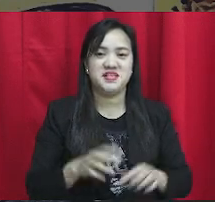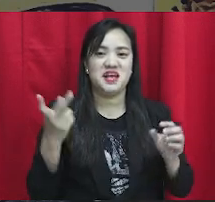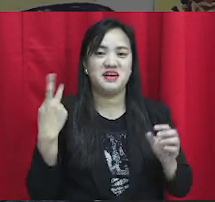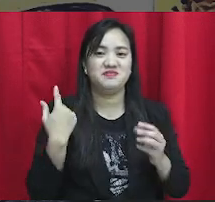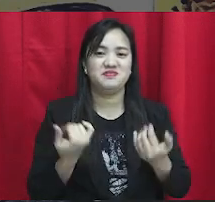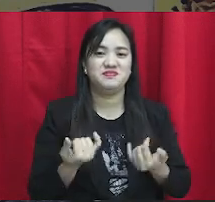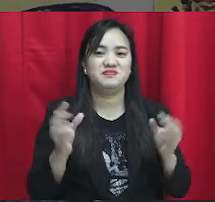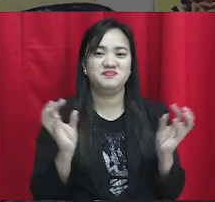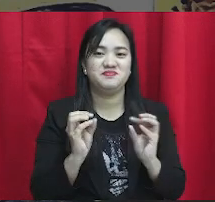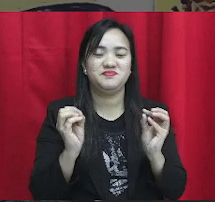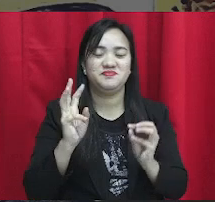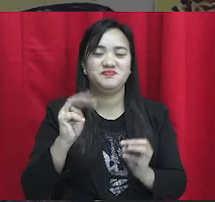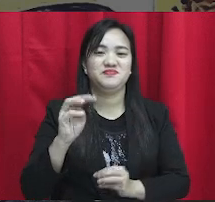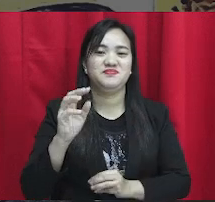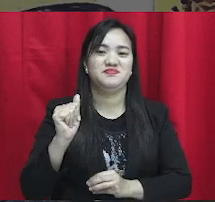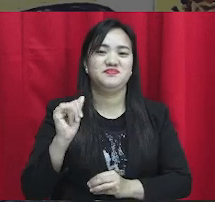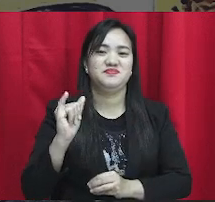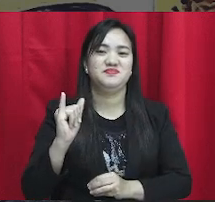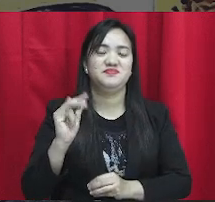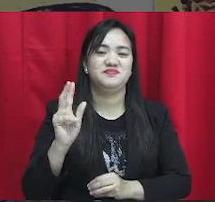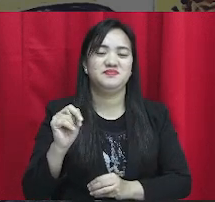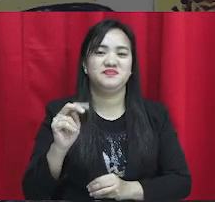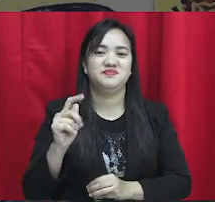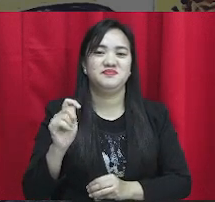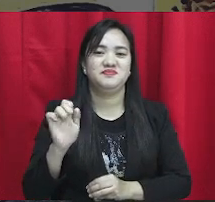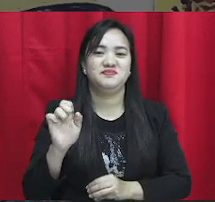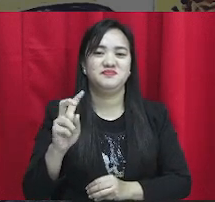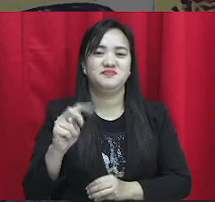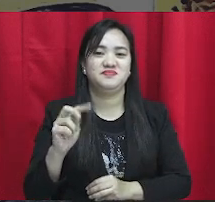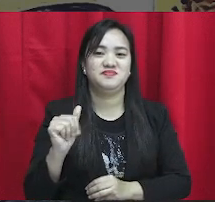Wala rin maintenance. Kung ako sa iyo, mahihiya ako. Ilan taon ko pa lang.